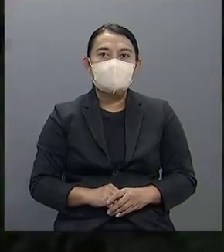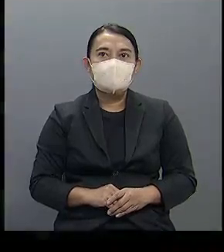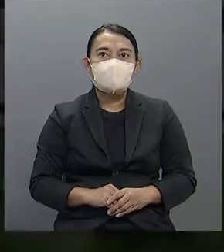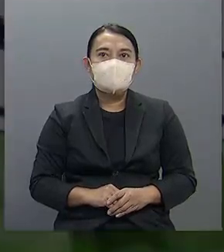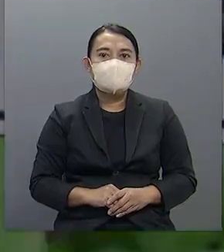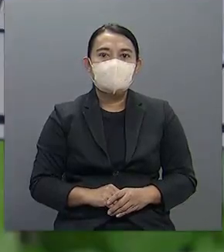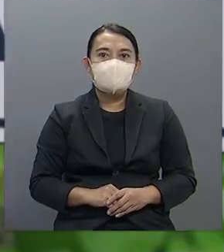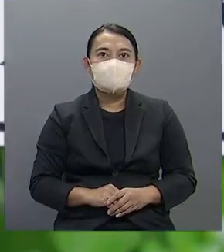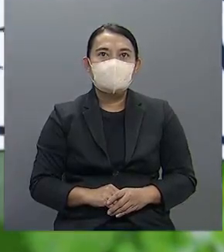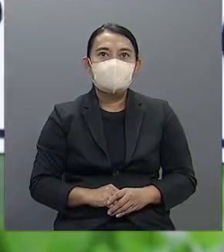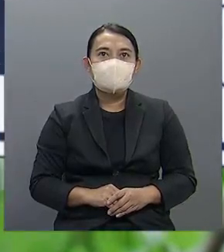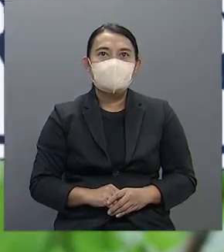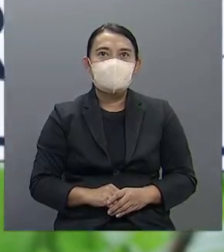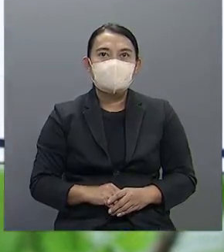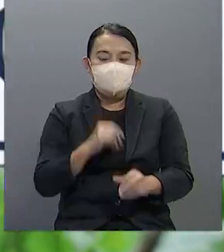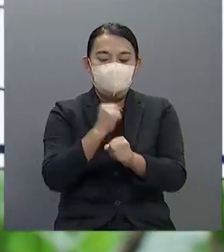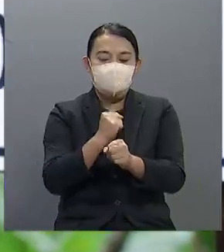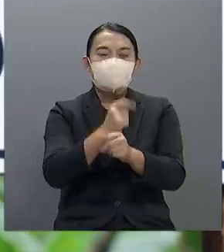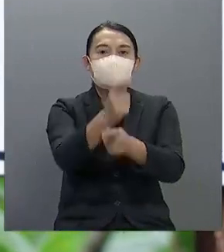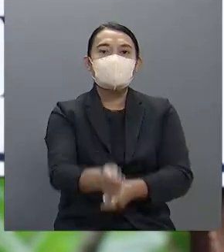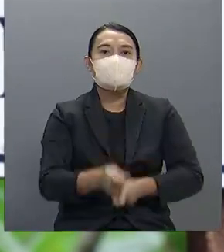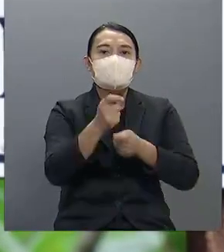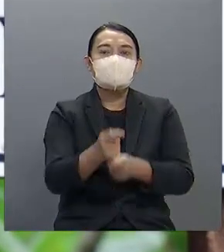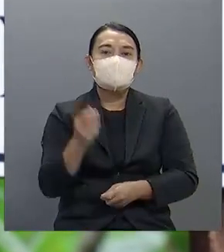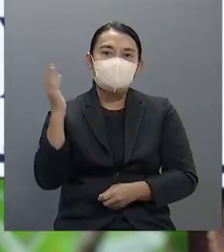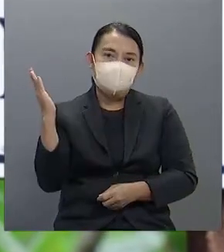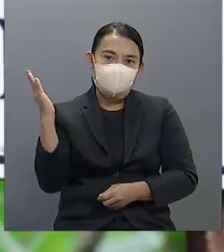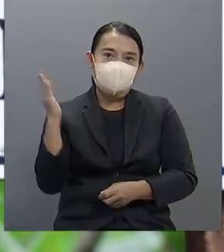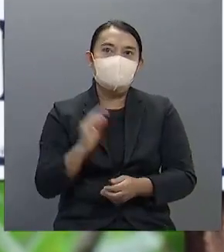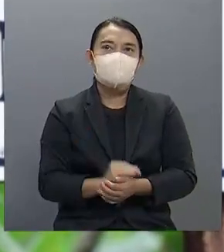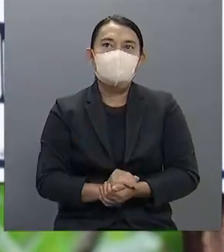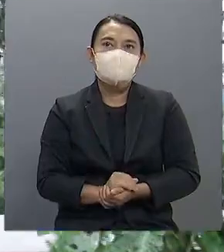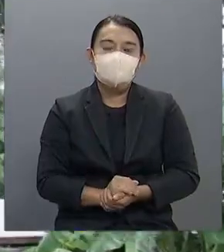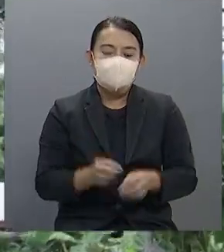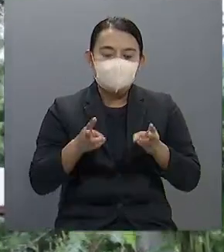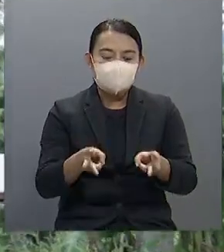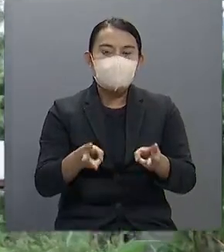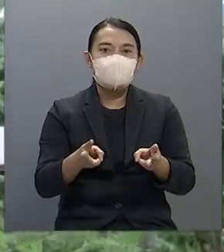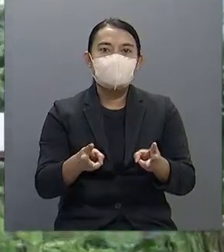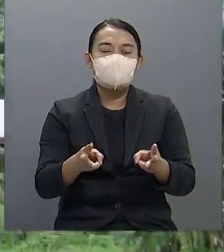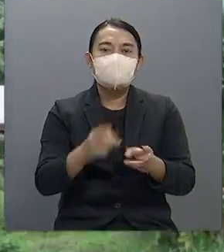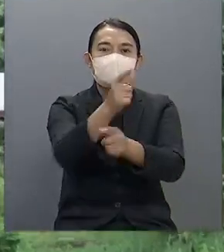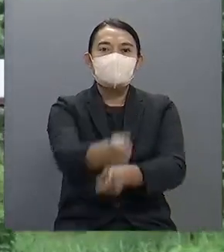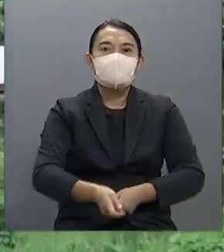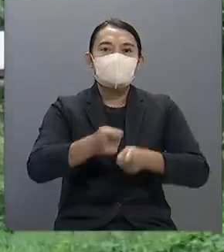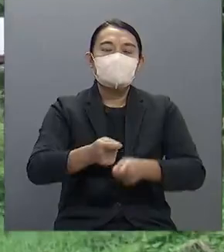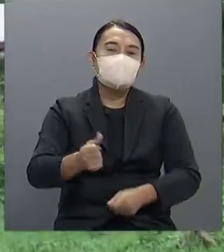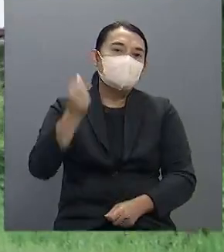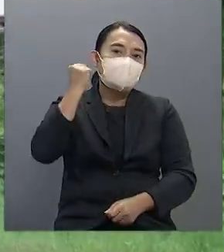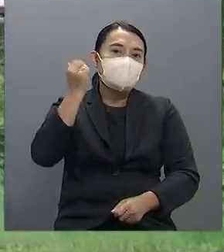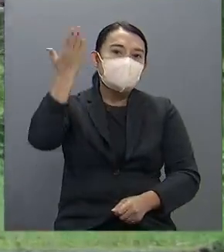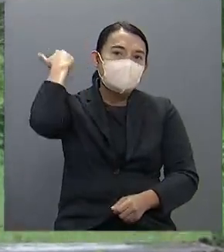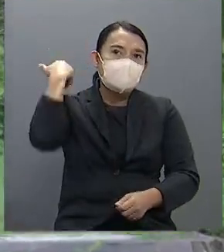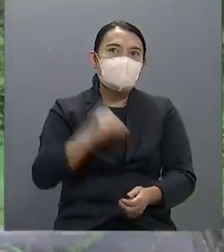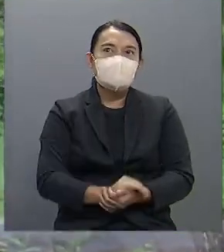ครับสำหรับการทำเกษตรของคนบ้านทุ่งกระโปรงที่นี่นะครับเรามีวิธีเกษตรดั้งเดิมนะครับก็คือถ้าย้อนกลับไปก่อนที่นี่นะครับเราทำเกษตรลักษ